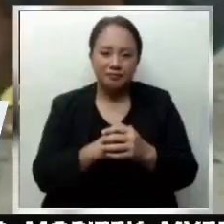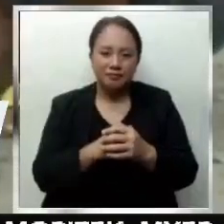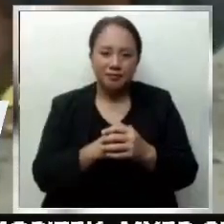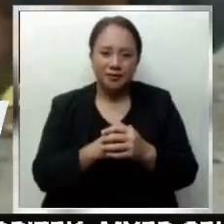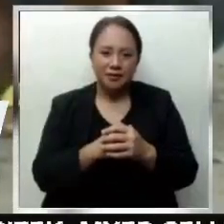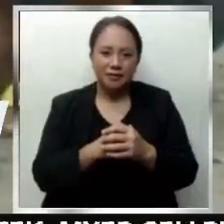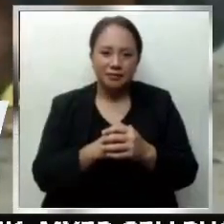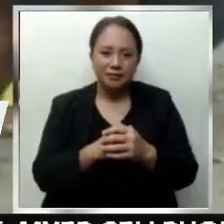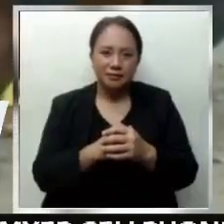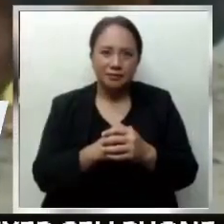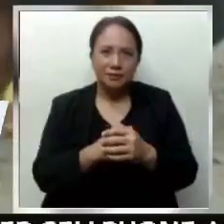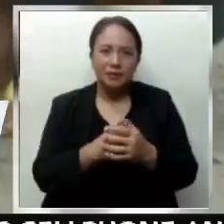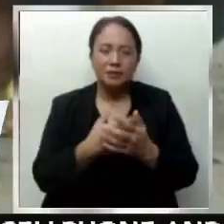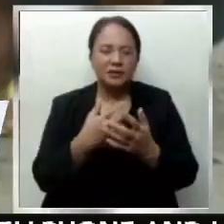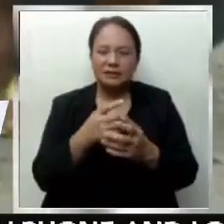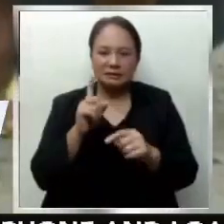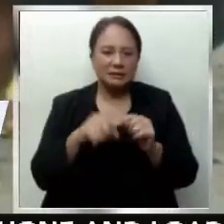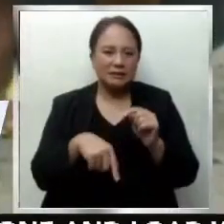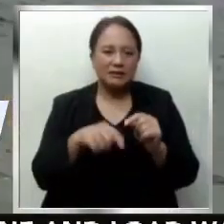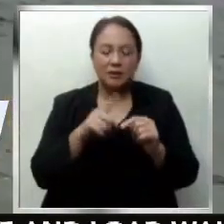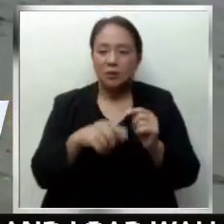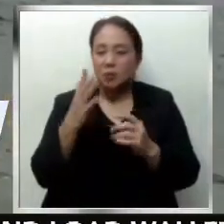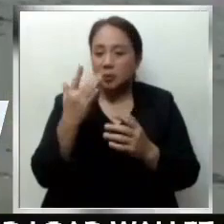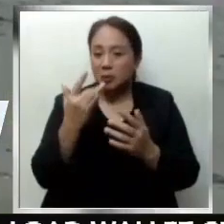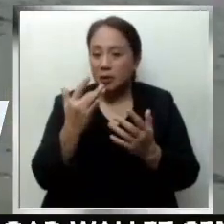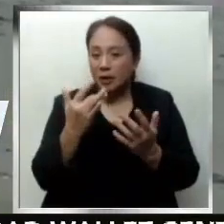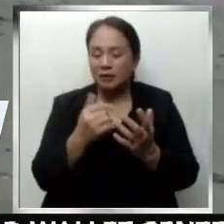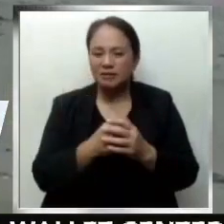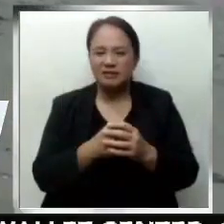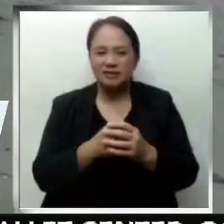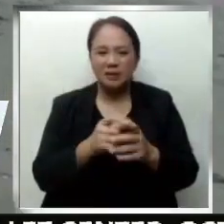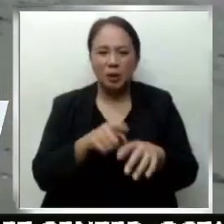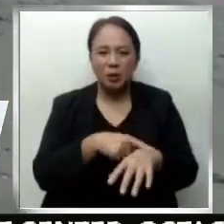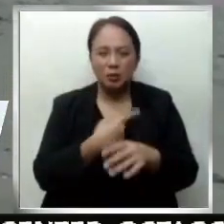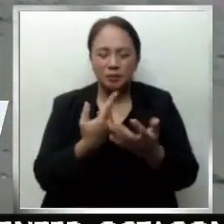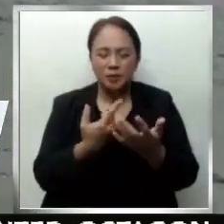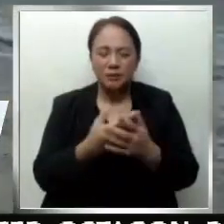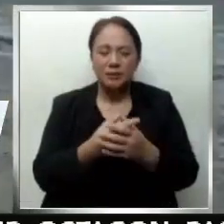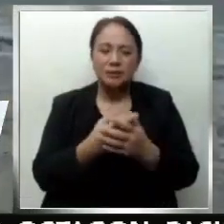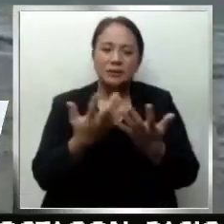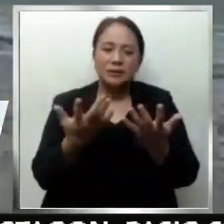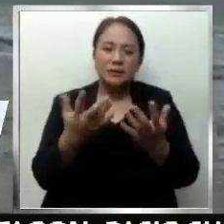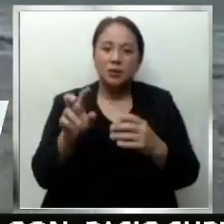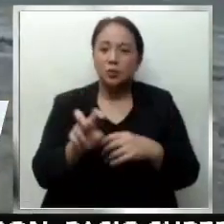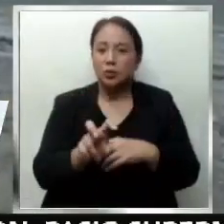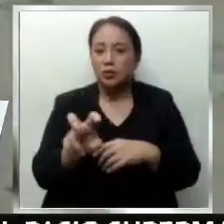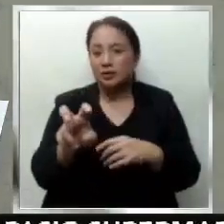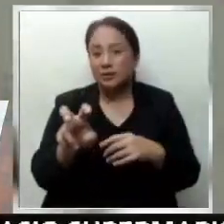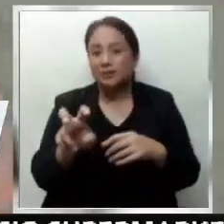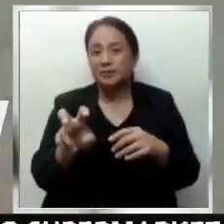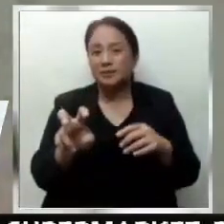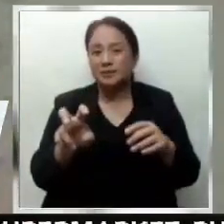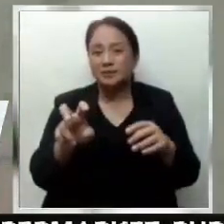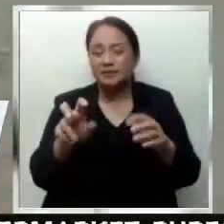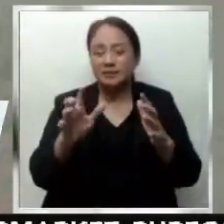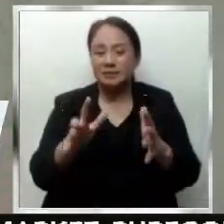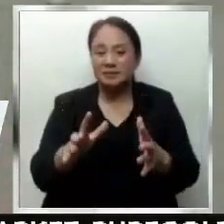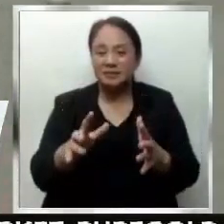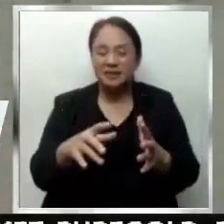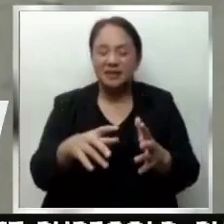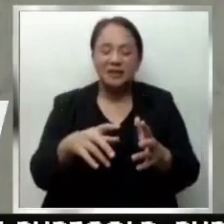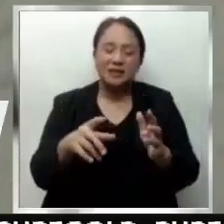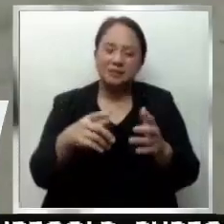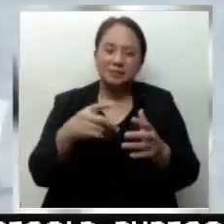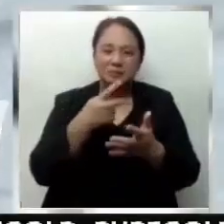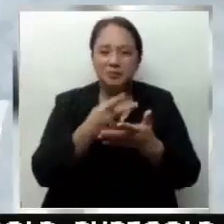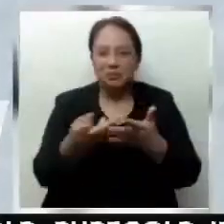Hindi kakayanin o. Dahil matagal pa siguro yan. Bagsak ngayon ang turismo ng Pola. Paano ba naman? Ang mga dinarayong beach